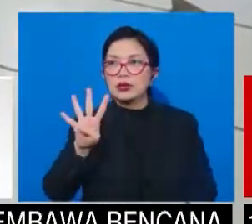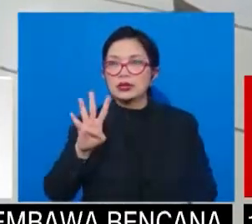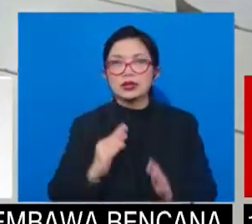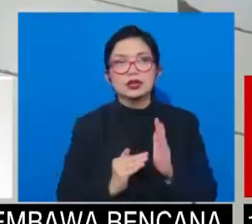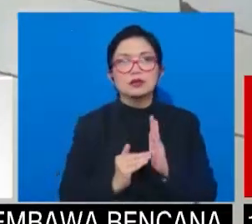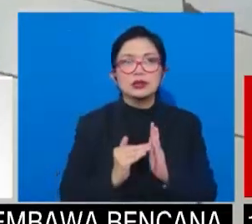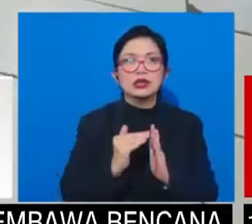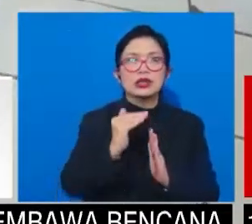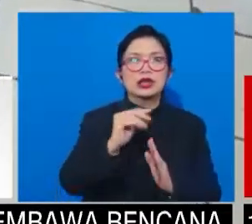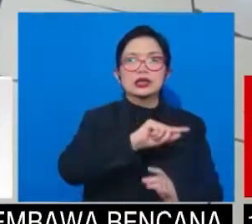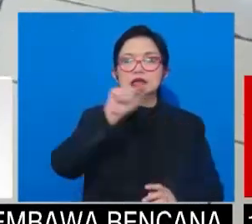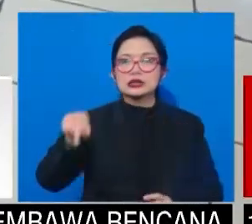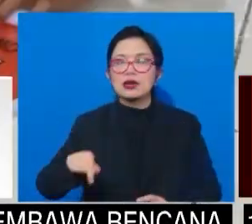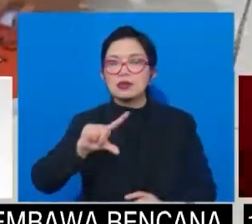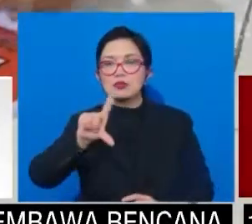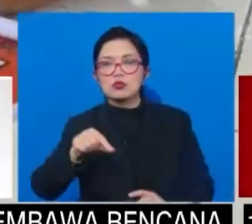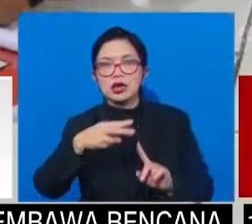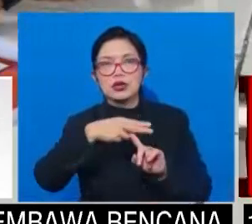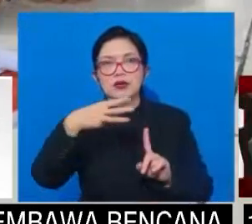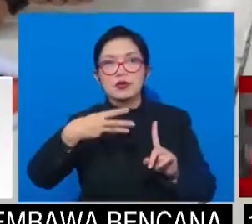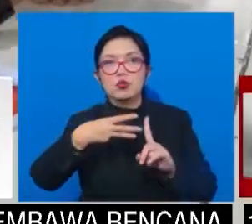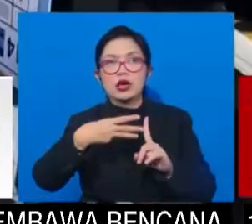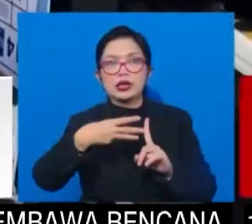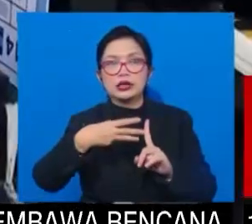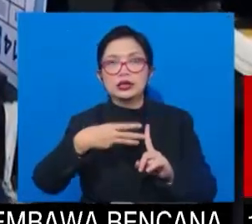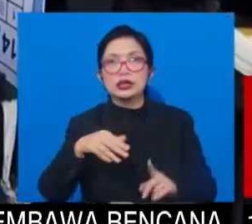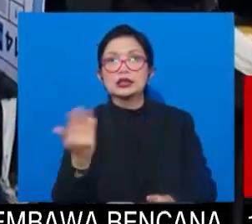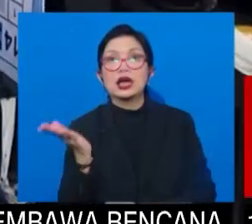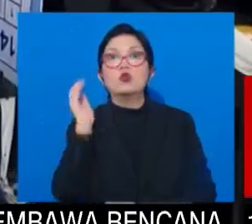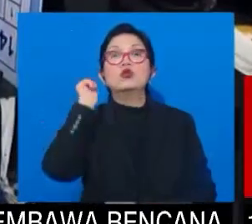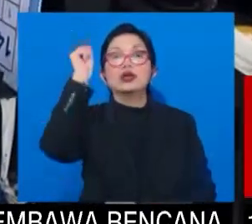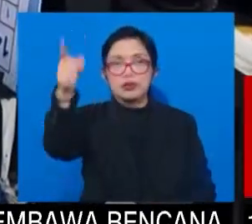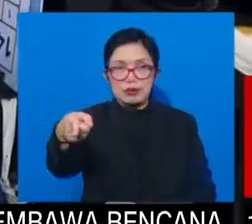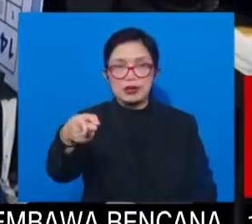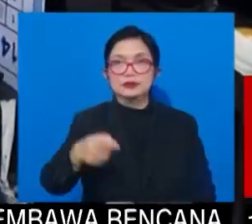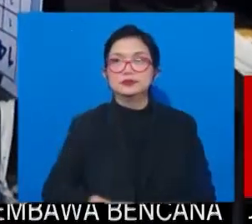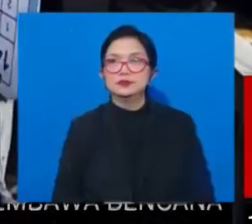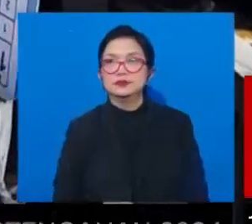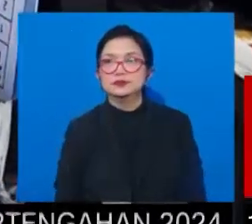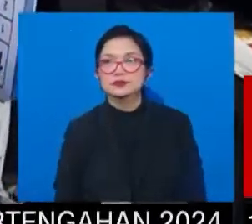mendekati bulan Februari tahun depan. Tim Liputan CNN Indonesia.